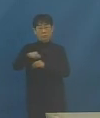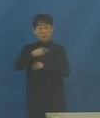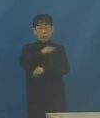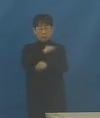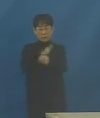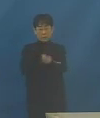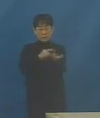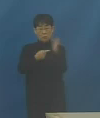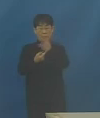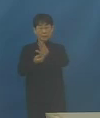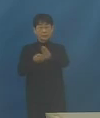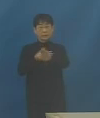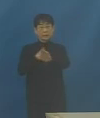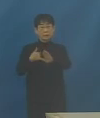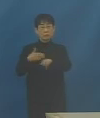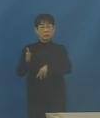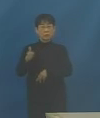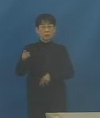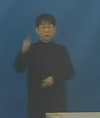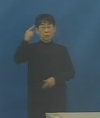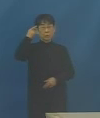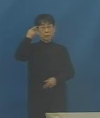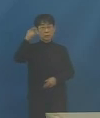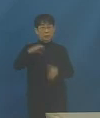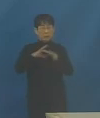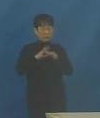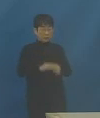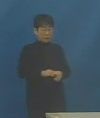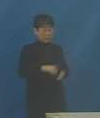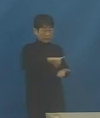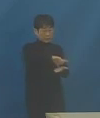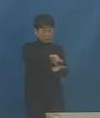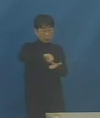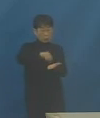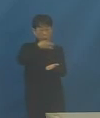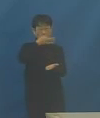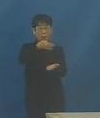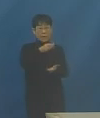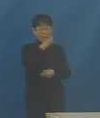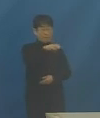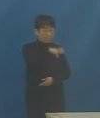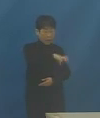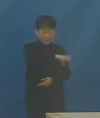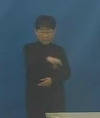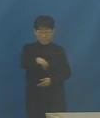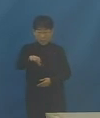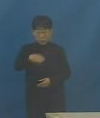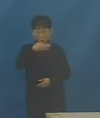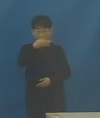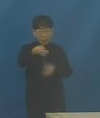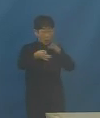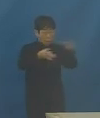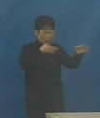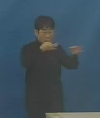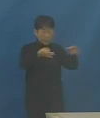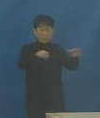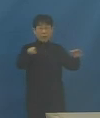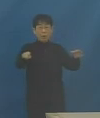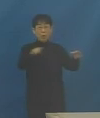ここのところでぜひ我々地方のあのそうした現場の声というもの